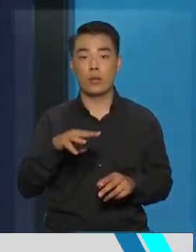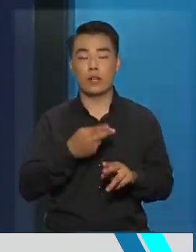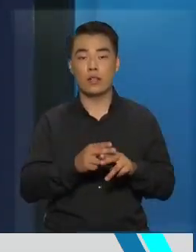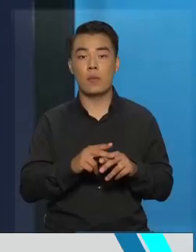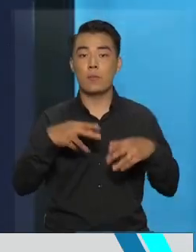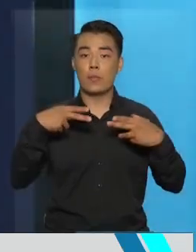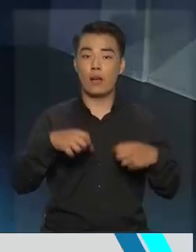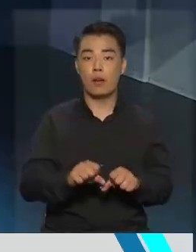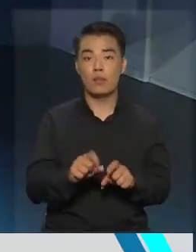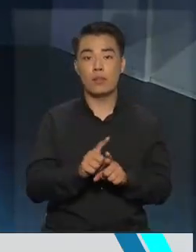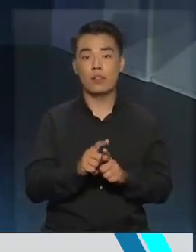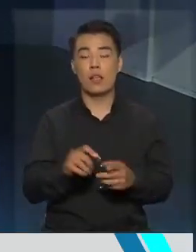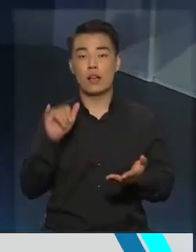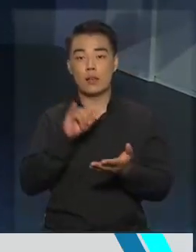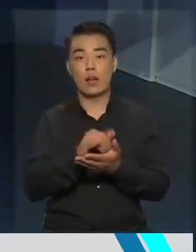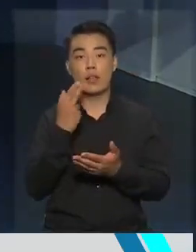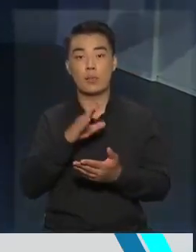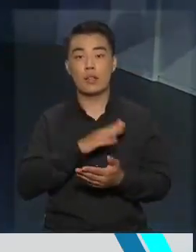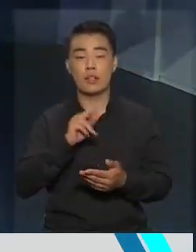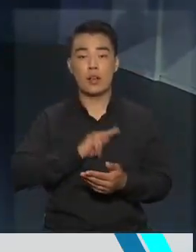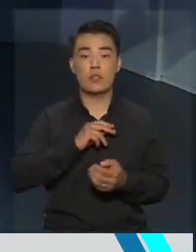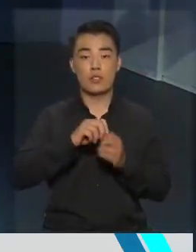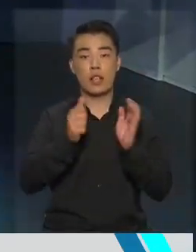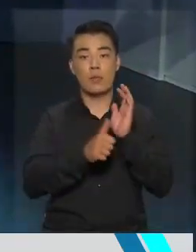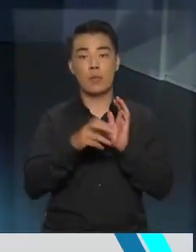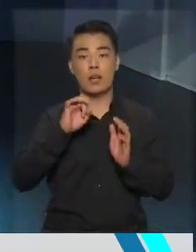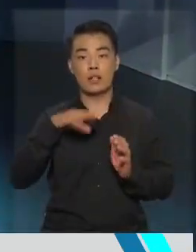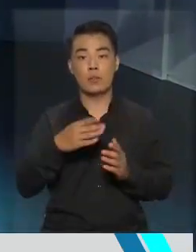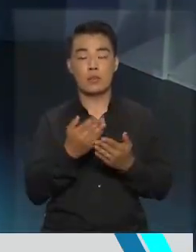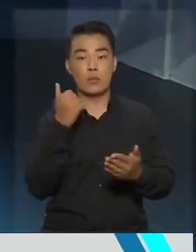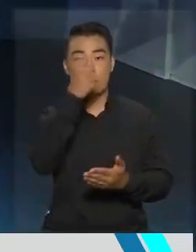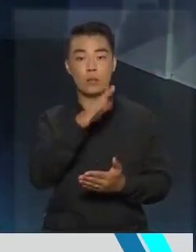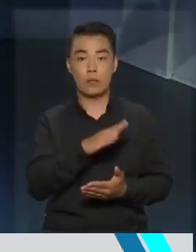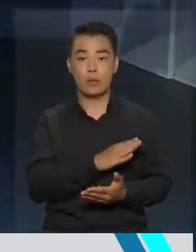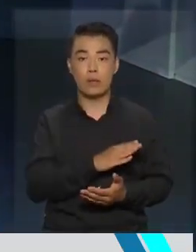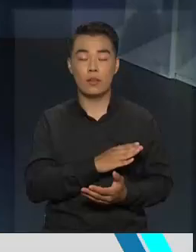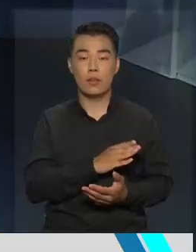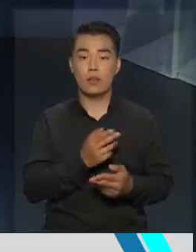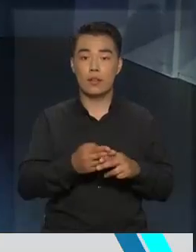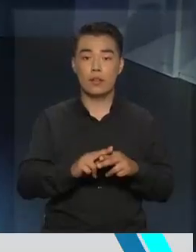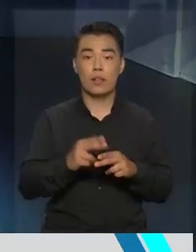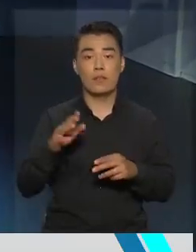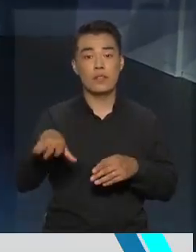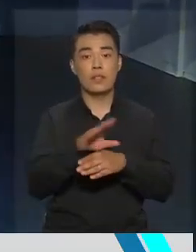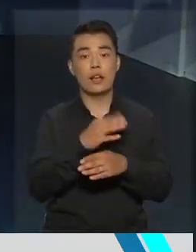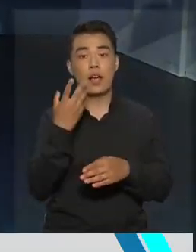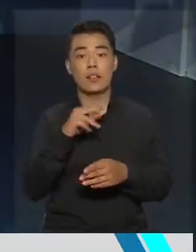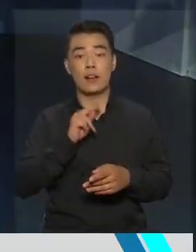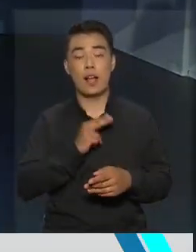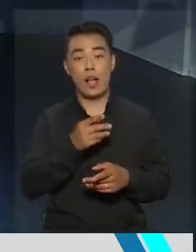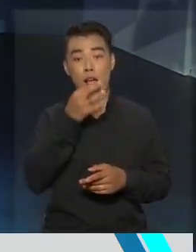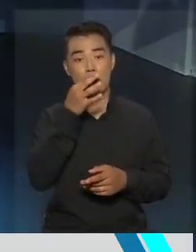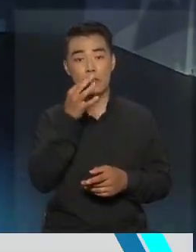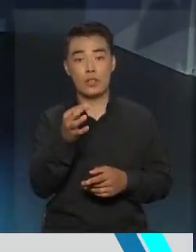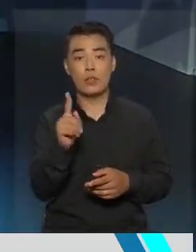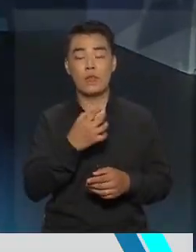правовым закреплением тех реформ, которые были предложены 16 марта прошлого года. То есть, по сути, как вот все многие коллеги отмечают,